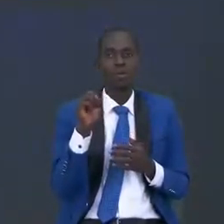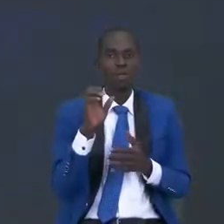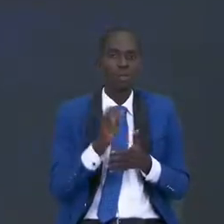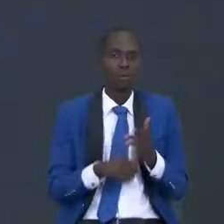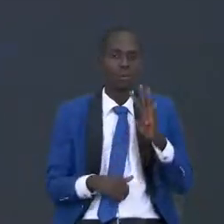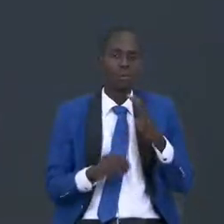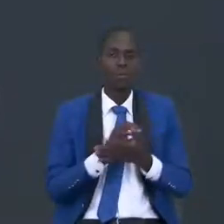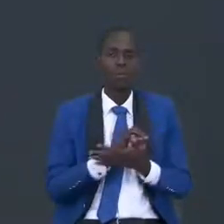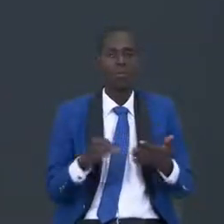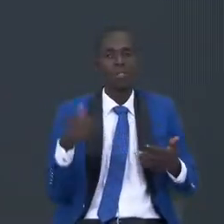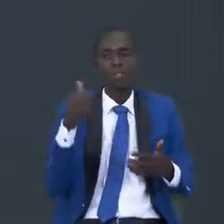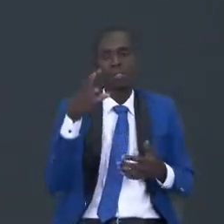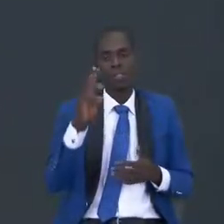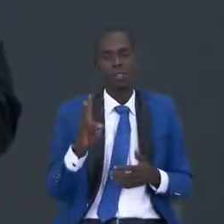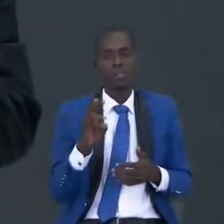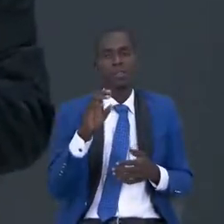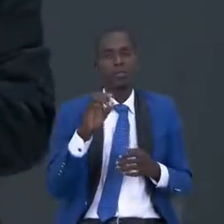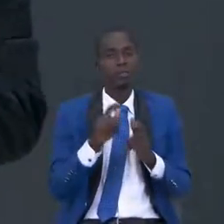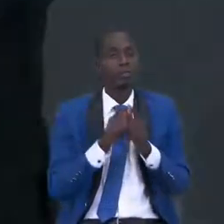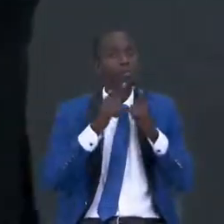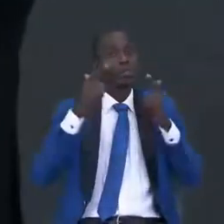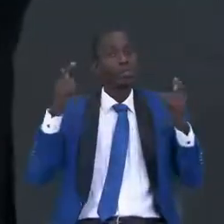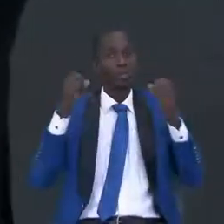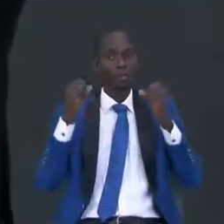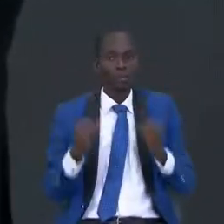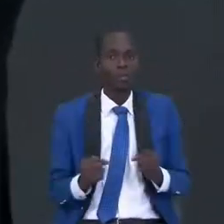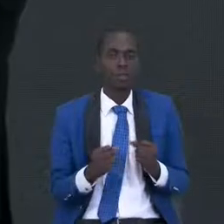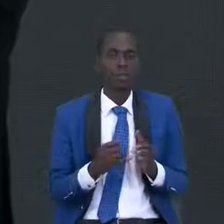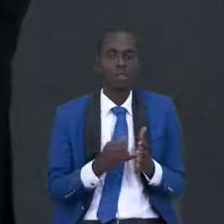verset 16, la force surnaturelle.